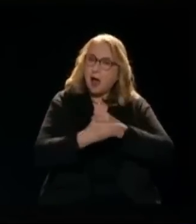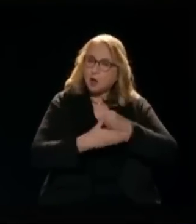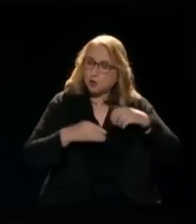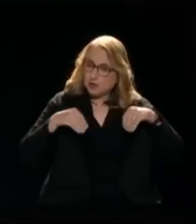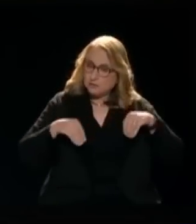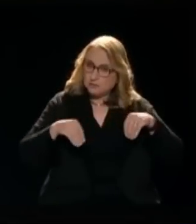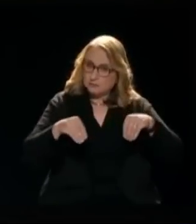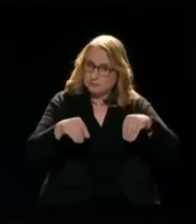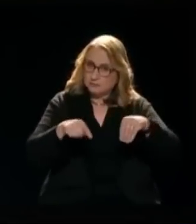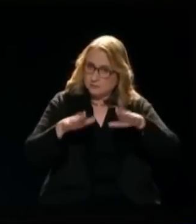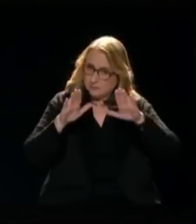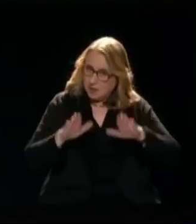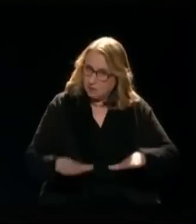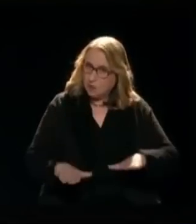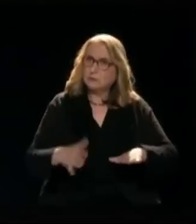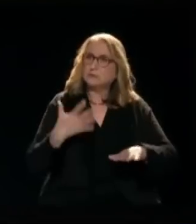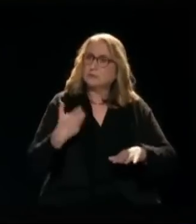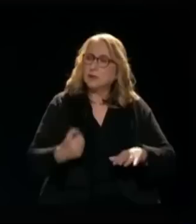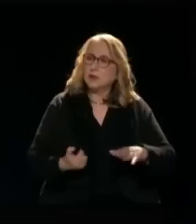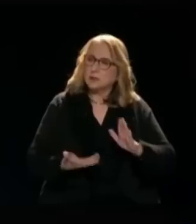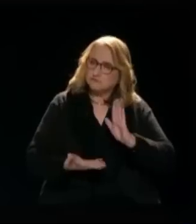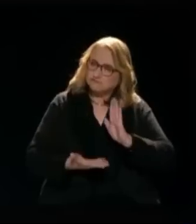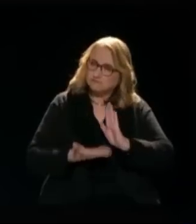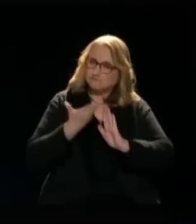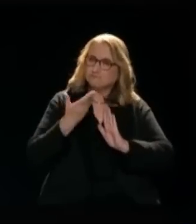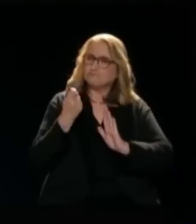Greece. Έτσι. Να είναι πιο ανταγωνιστικό,